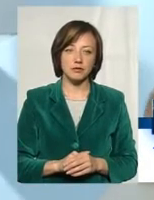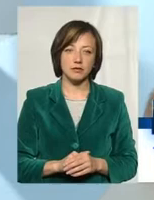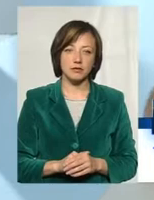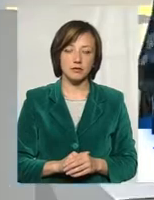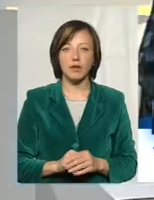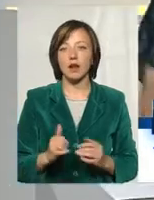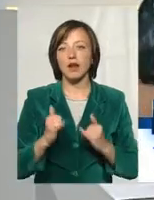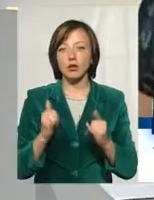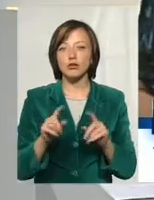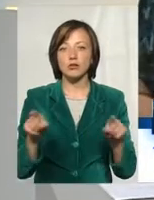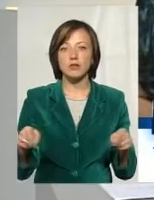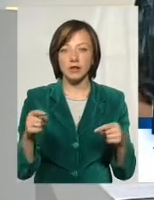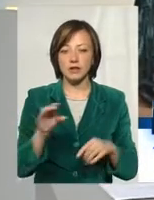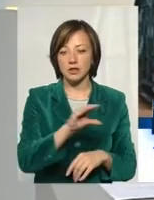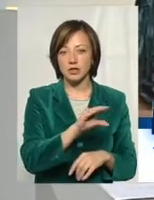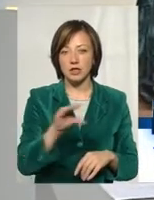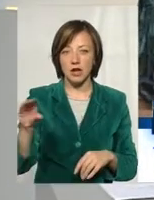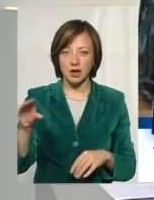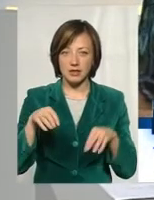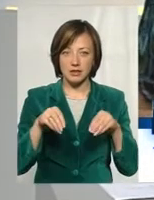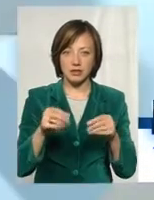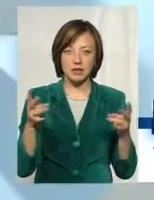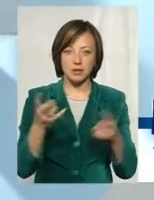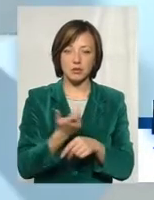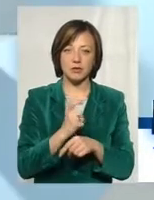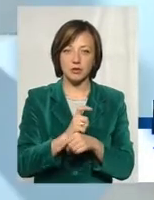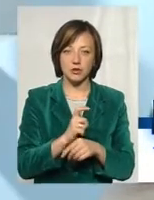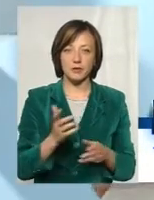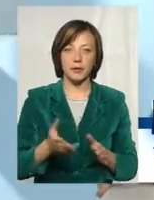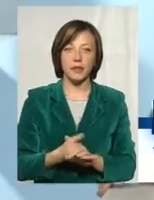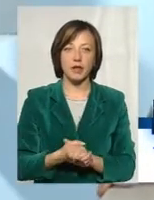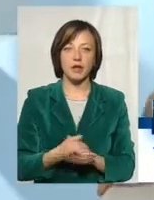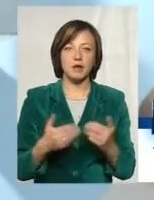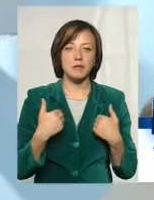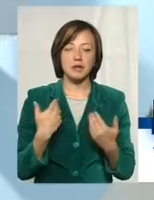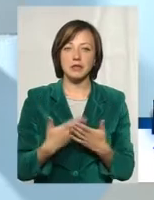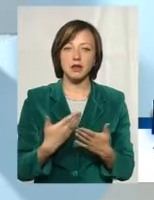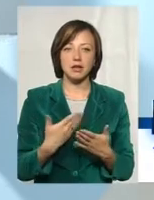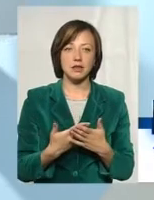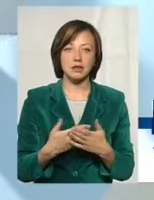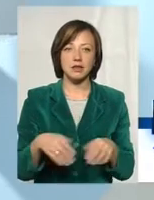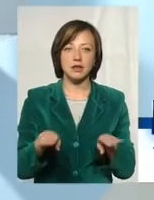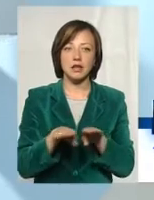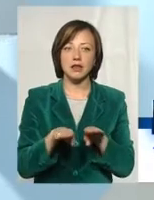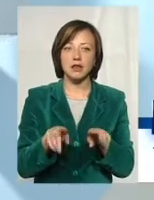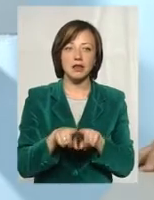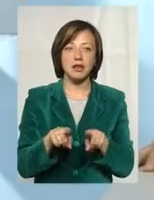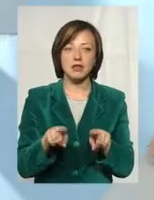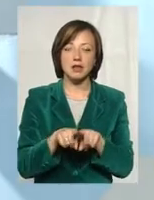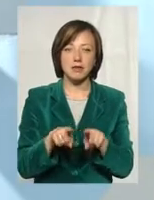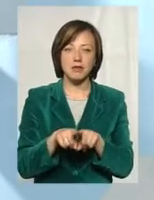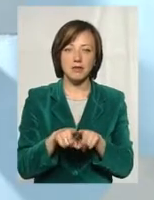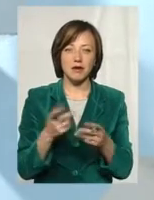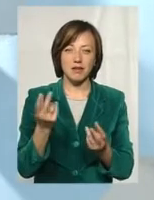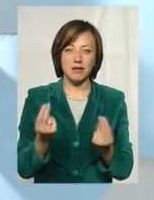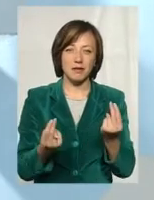Для того, щоб створився той шарбом, треба значно більше. Мені здається, що це та сама гра, що це